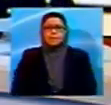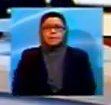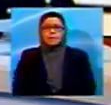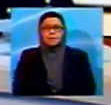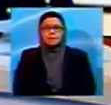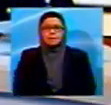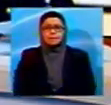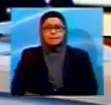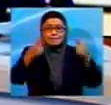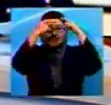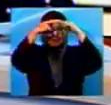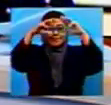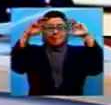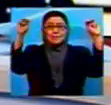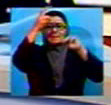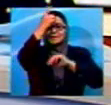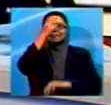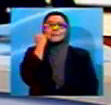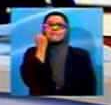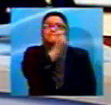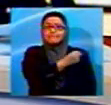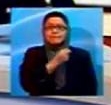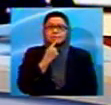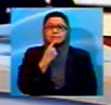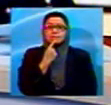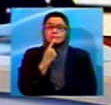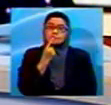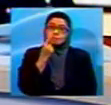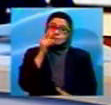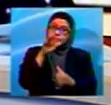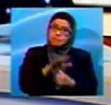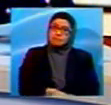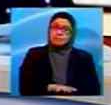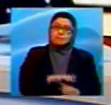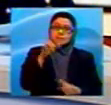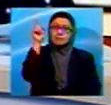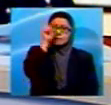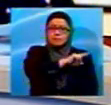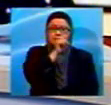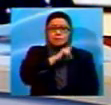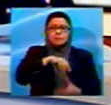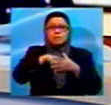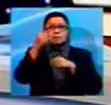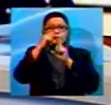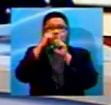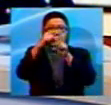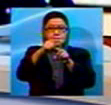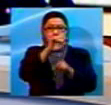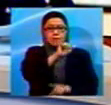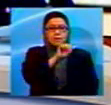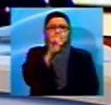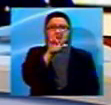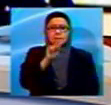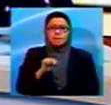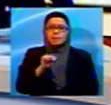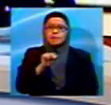terbabit Perdana Menteri Datuk Seri Najib Tun Razak mengutuk keras kenyataan provokasi yang dikeluarkan Adun seri delima rsn